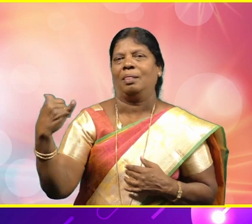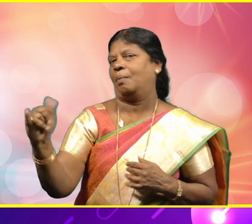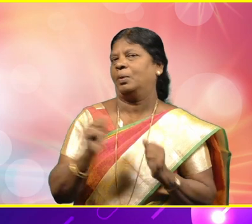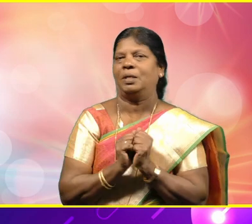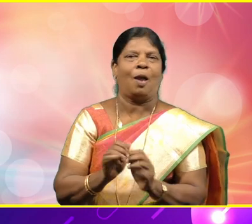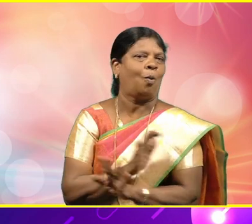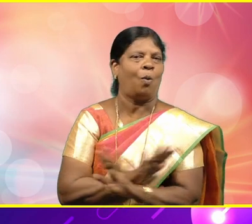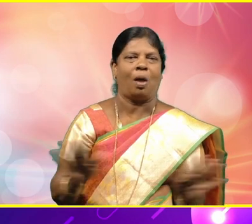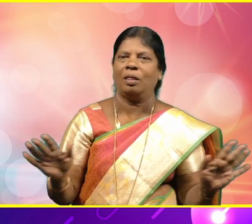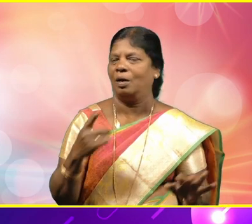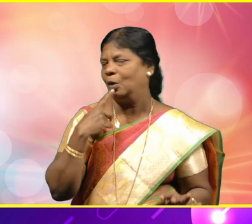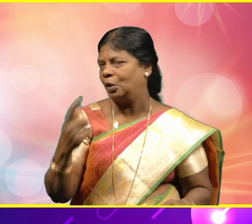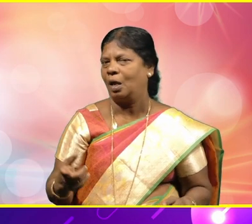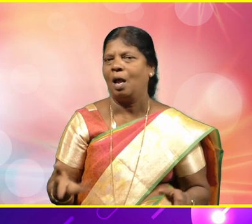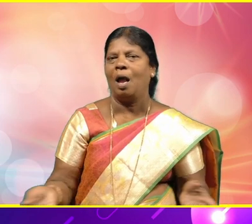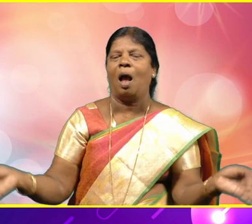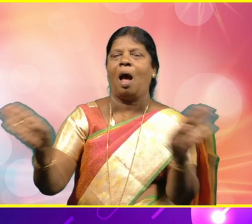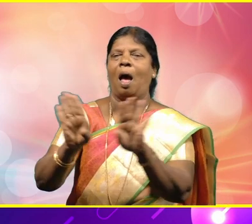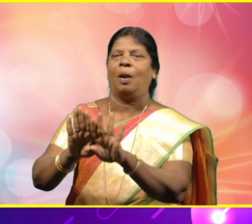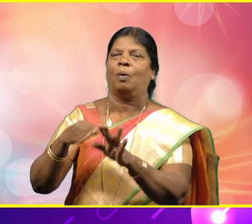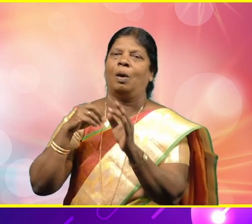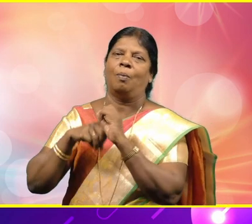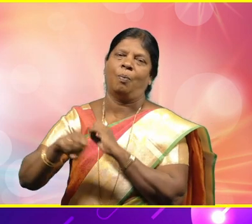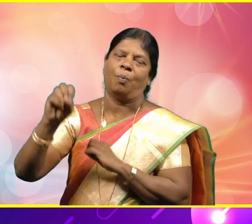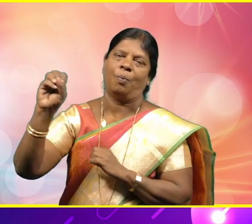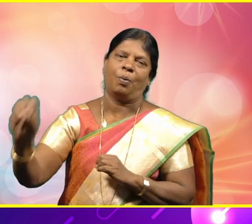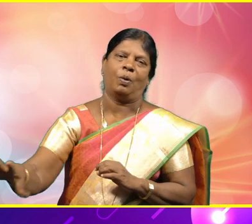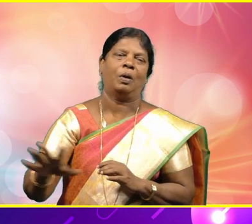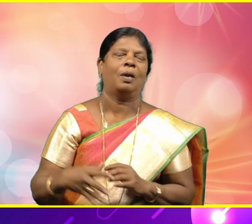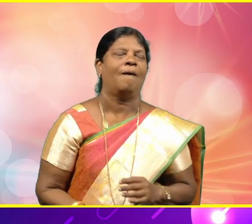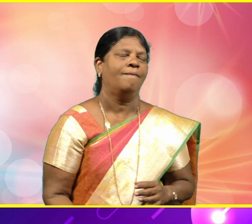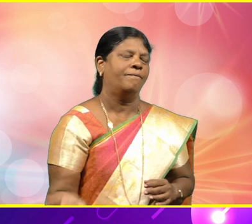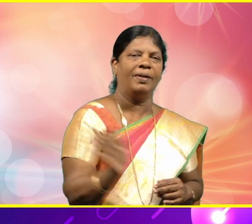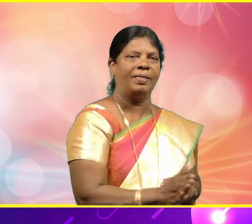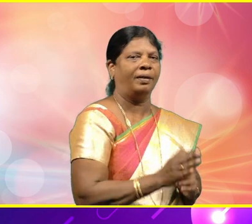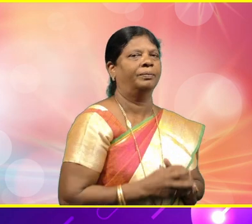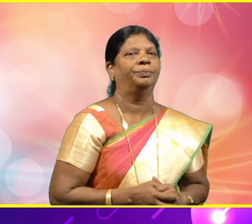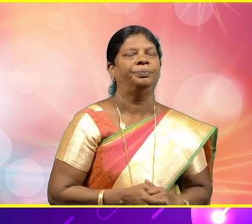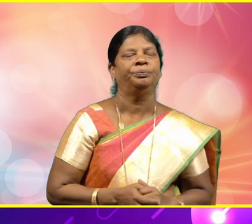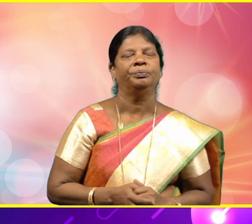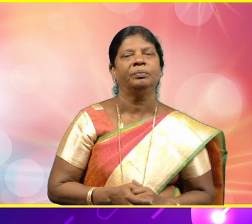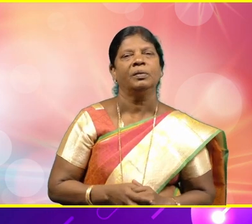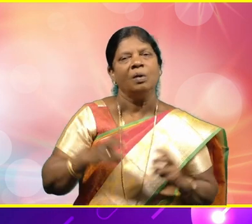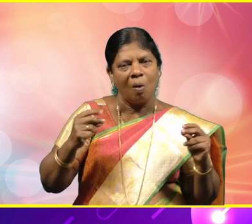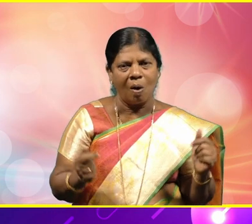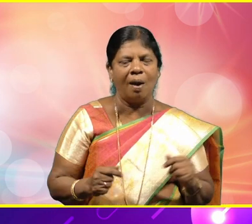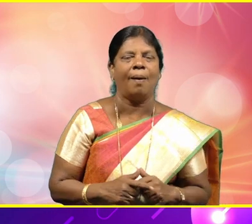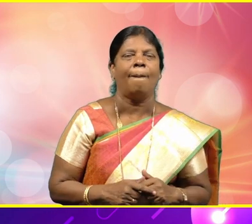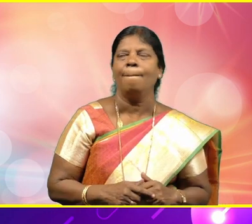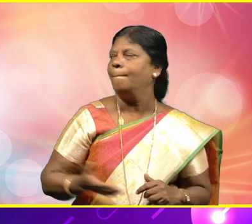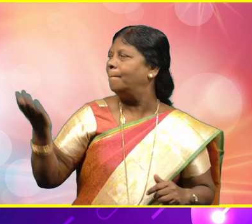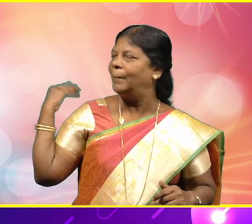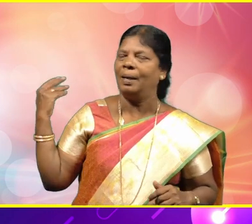தம்பியை அறைக்குள் இருக்கச் செய்து இவன் வெளியே வந்தான். உடனடியாக